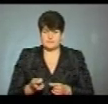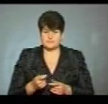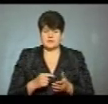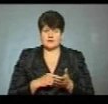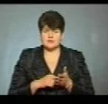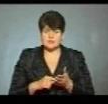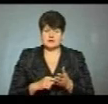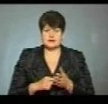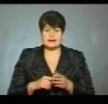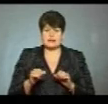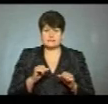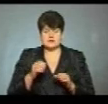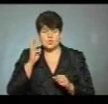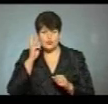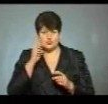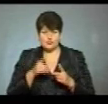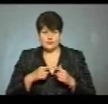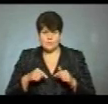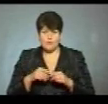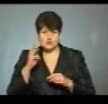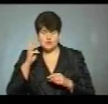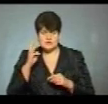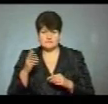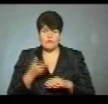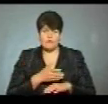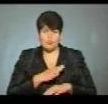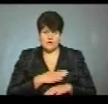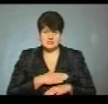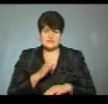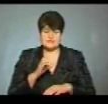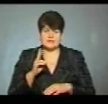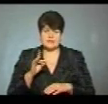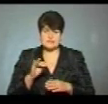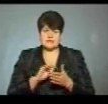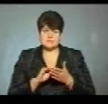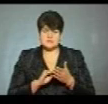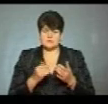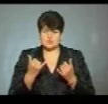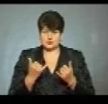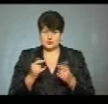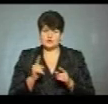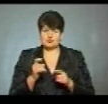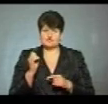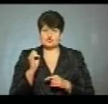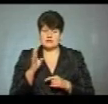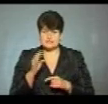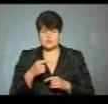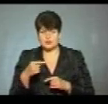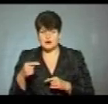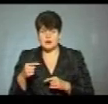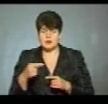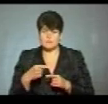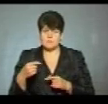Зазначу, керівниця консульського відділу посольства України в Польщі Світлана Криса сьогодні написала Суспільному, що 14 або